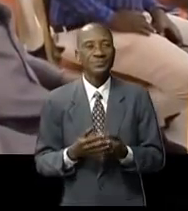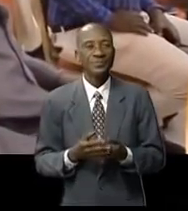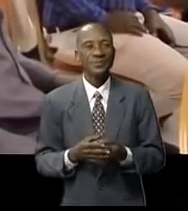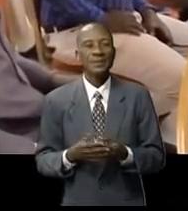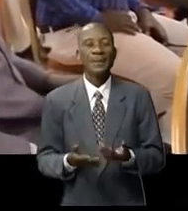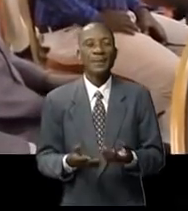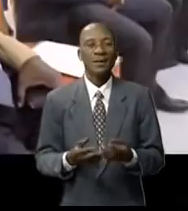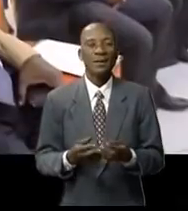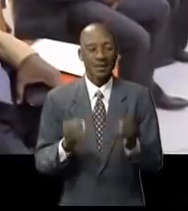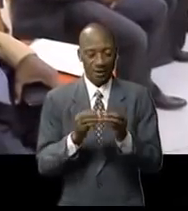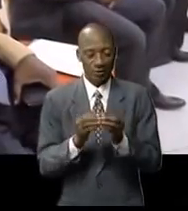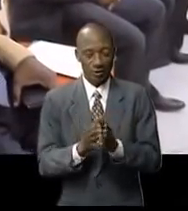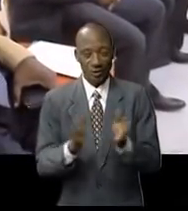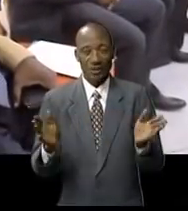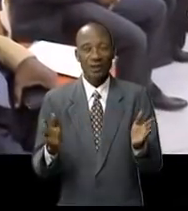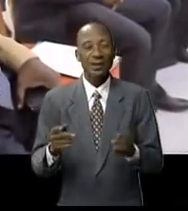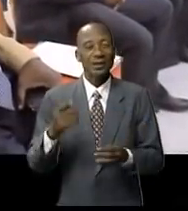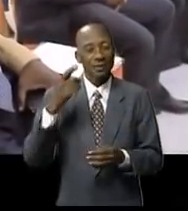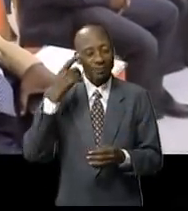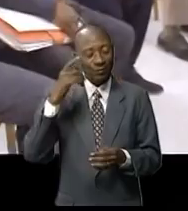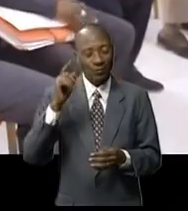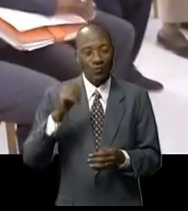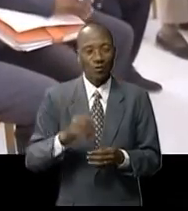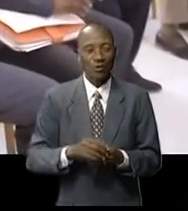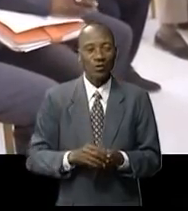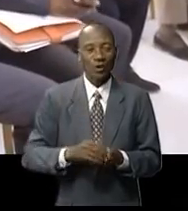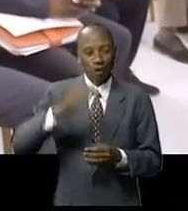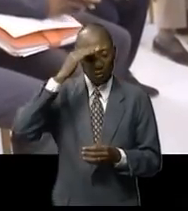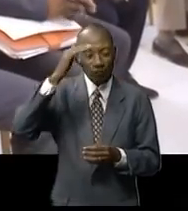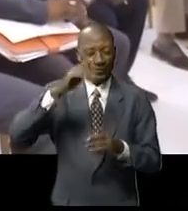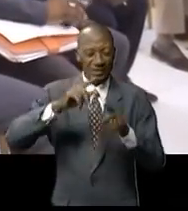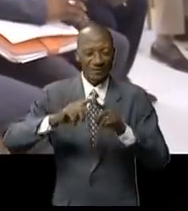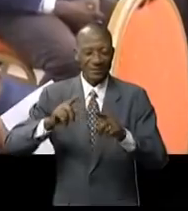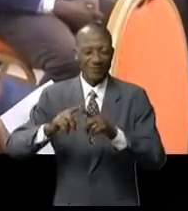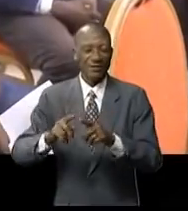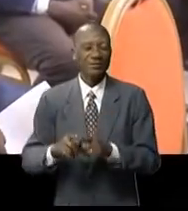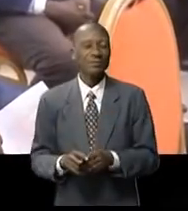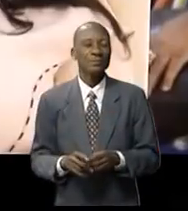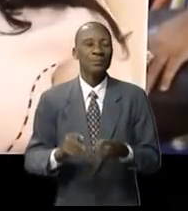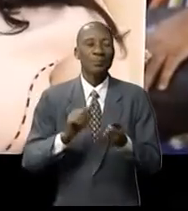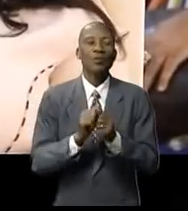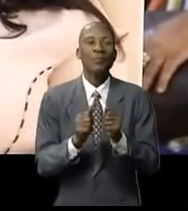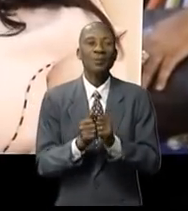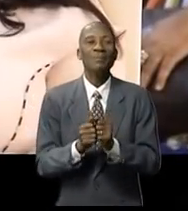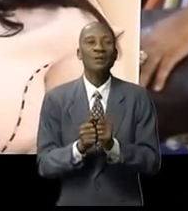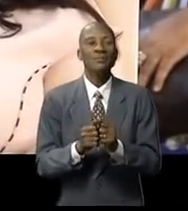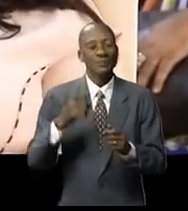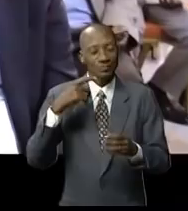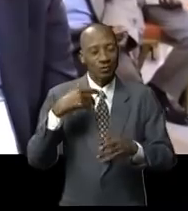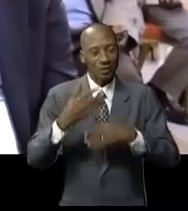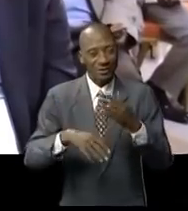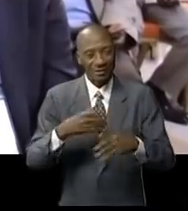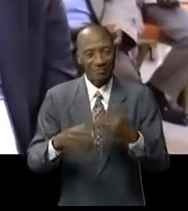ces assises des états généraux de l'enseignement supérieur et universitaire, la problématique de la mise en œuvre du système licence